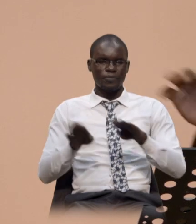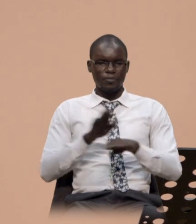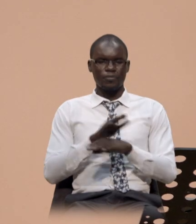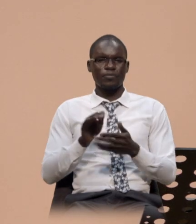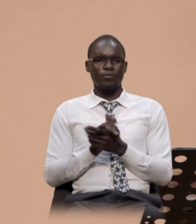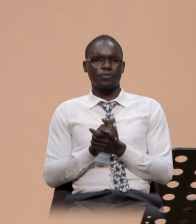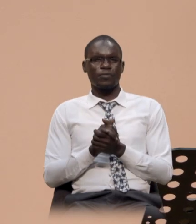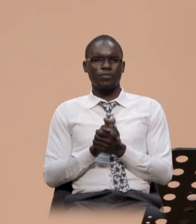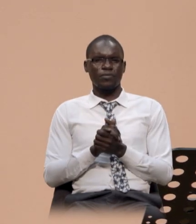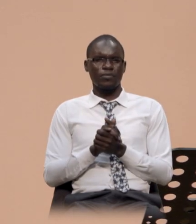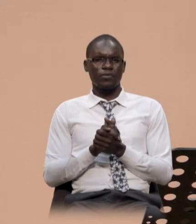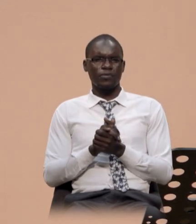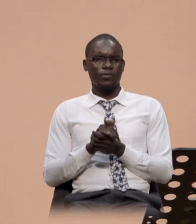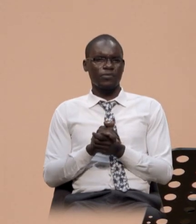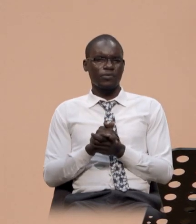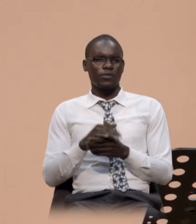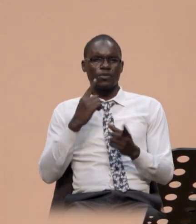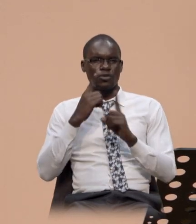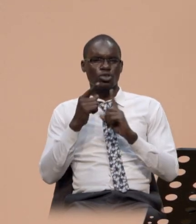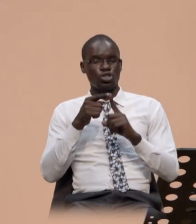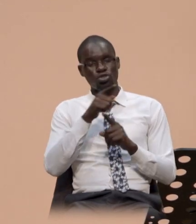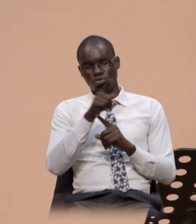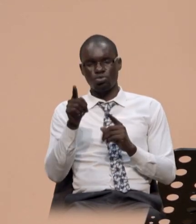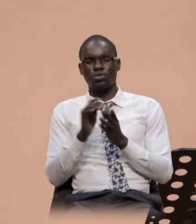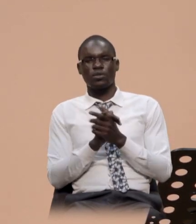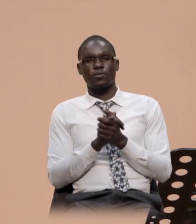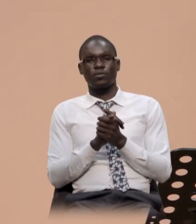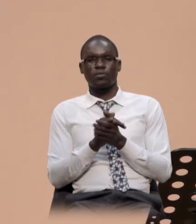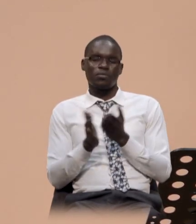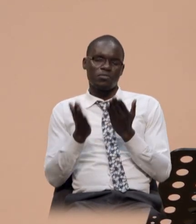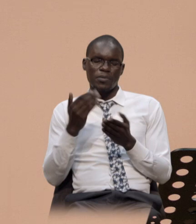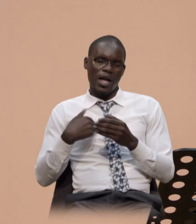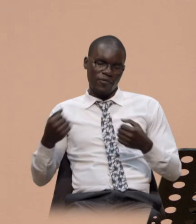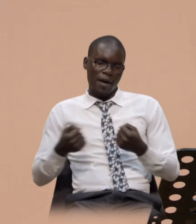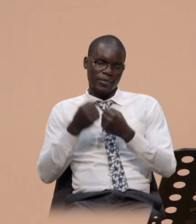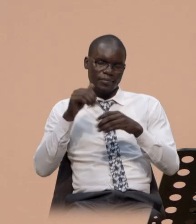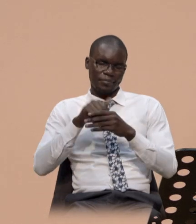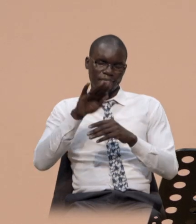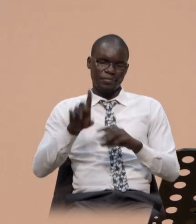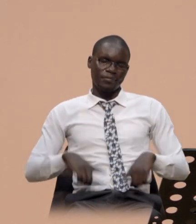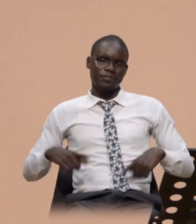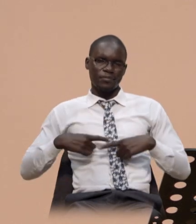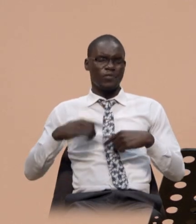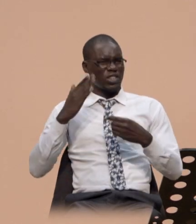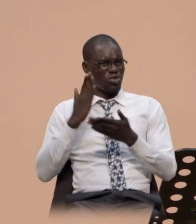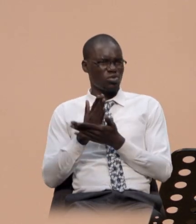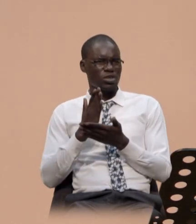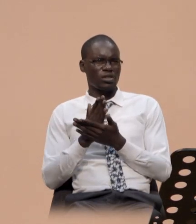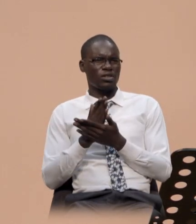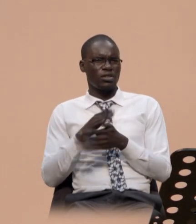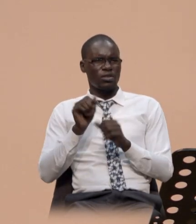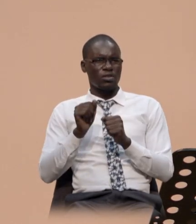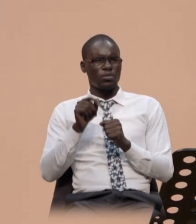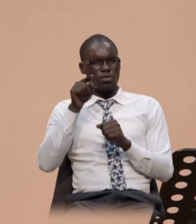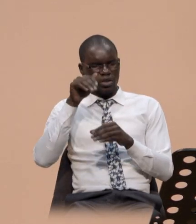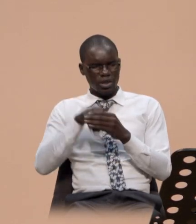yote imeenda. Mtumishi wa Bwana anazungumza nawe. Yawezekana imetendeka maishani mwako. Je,